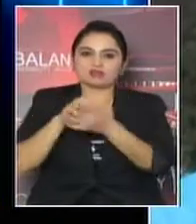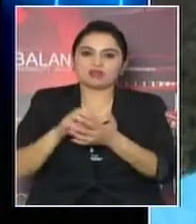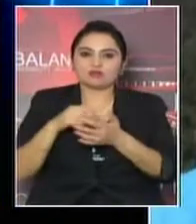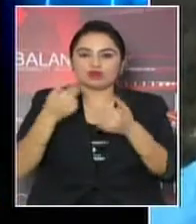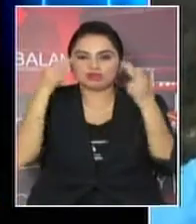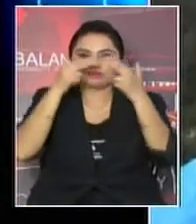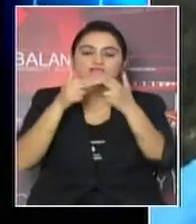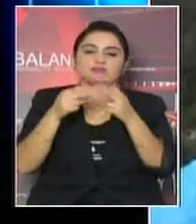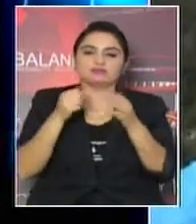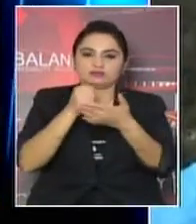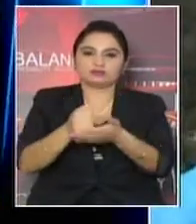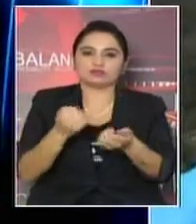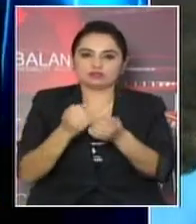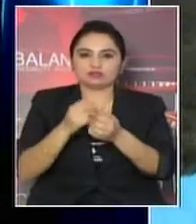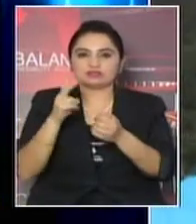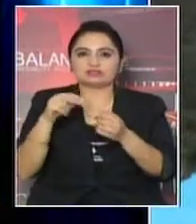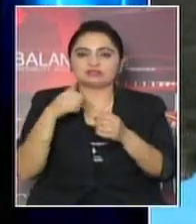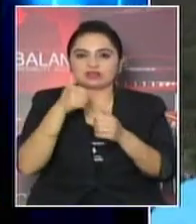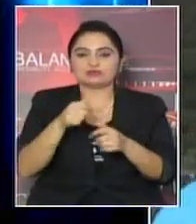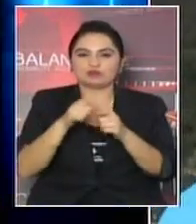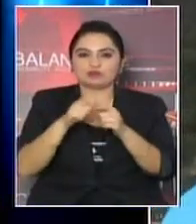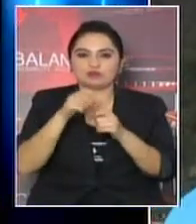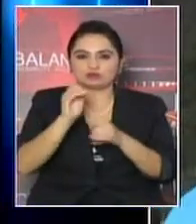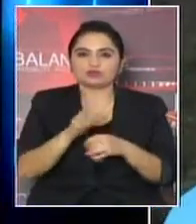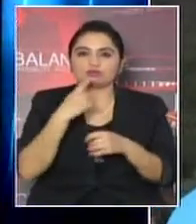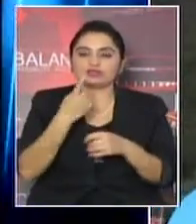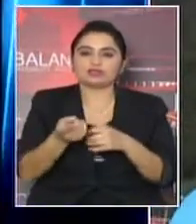अझ उन्नति गर्न सक्यो भने, राम्रो बनाउन विकास